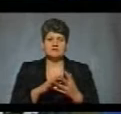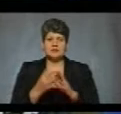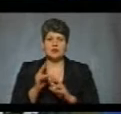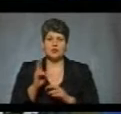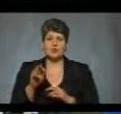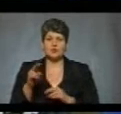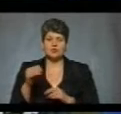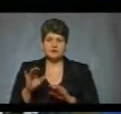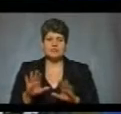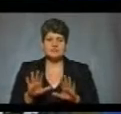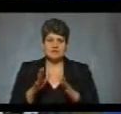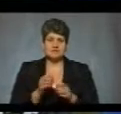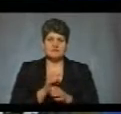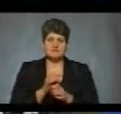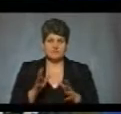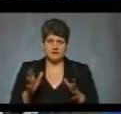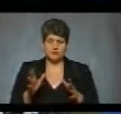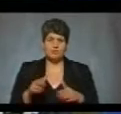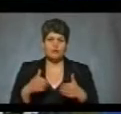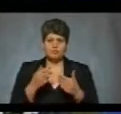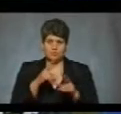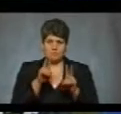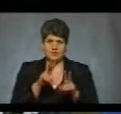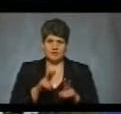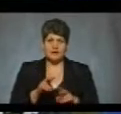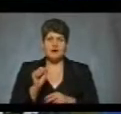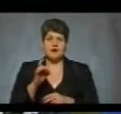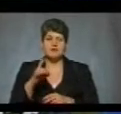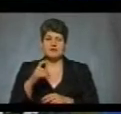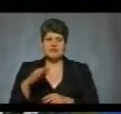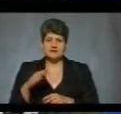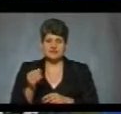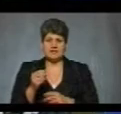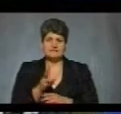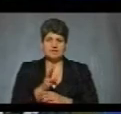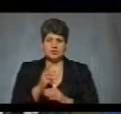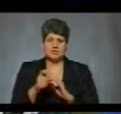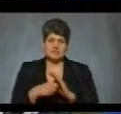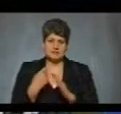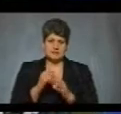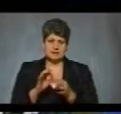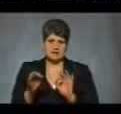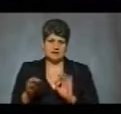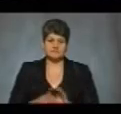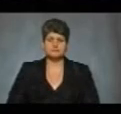Колодіївка, де стався вибух гранати. Пропоную переглянути архівне відео і дізнатися деталі вибуху.